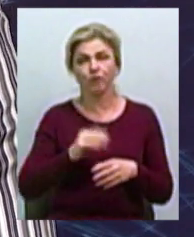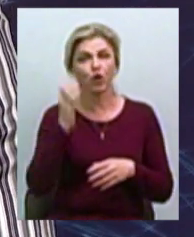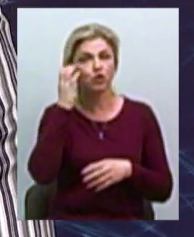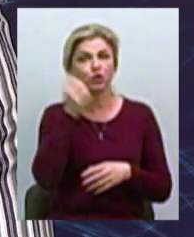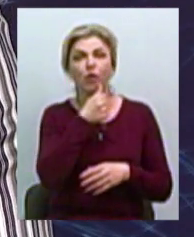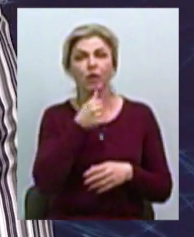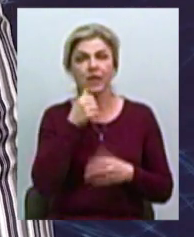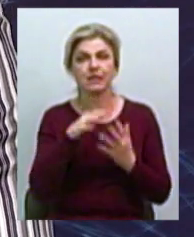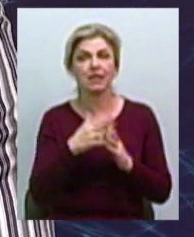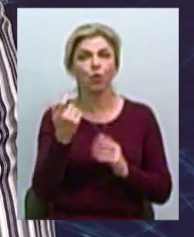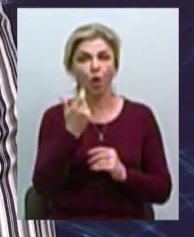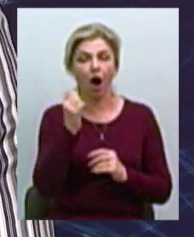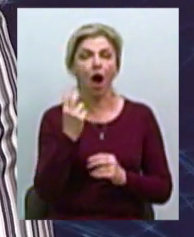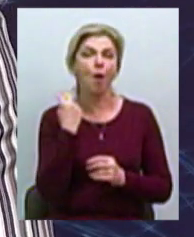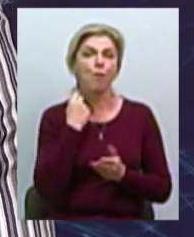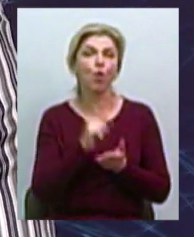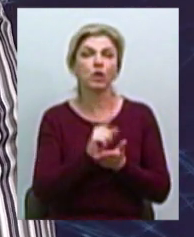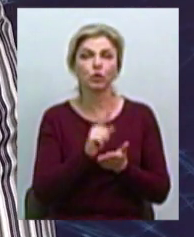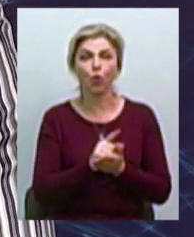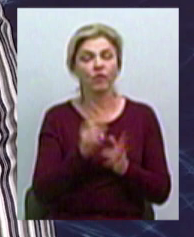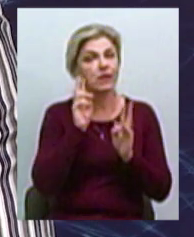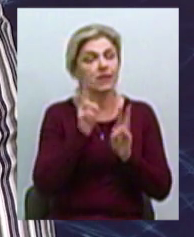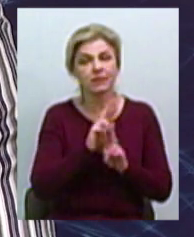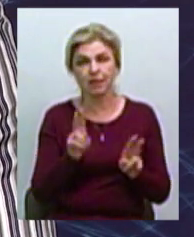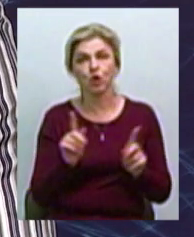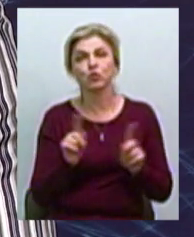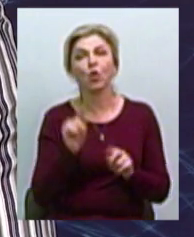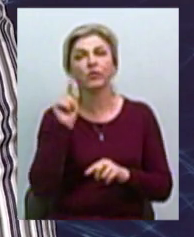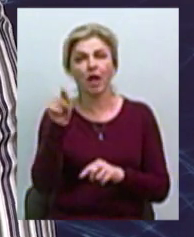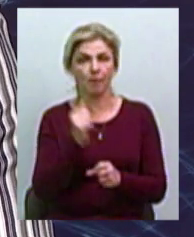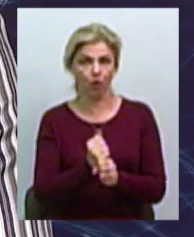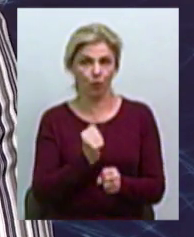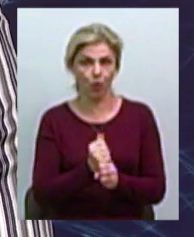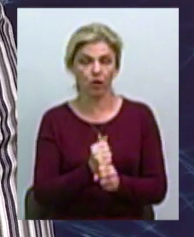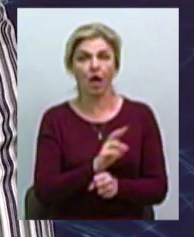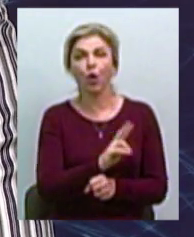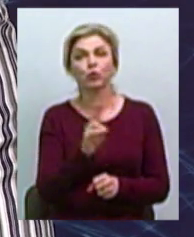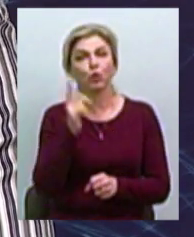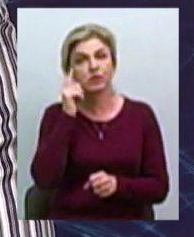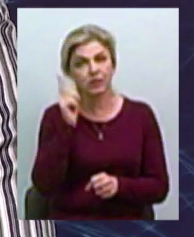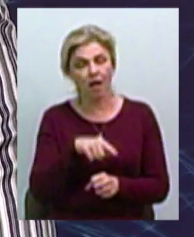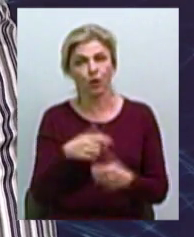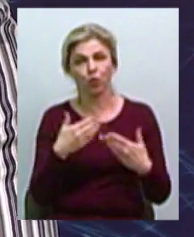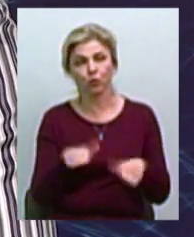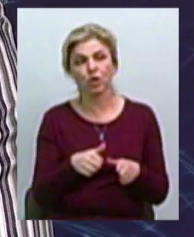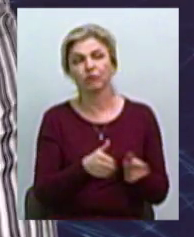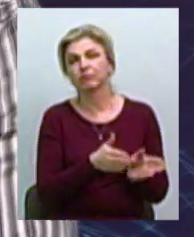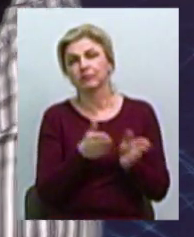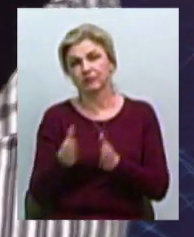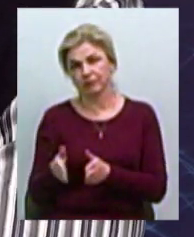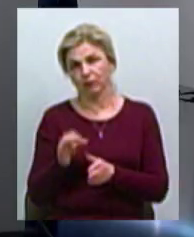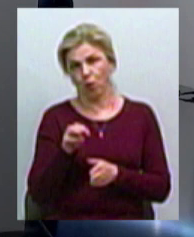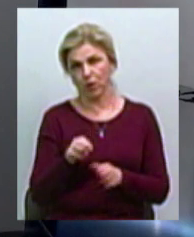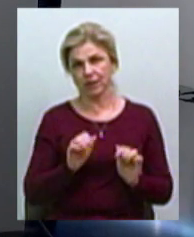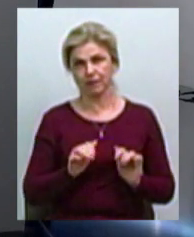не податковий інспектор, тільки тому, що він взагалі не знає, що там йде робота. А ті, хто знали, фактично вже відійшли від справ. Ну, це така